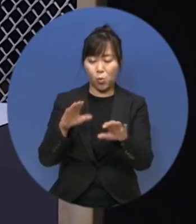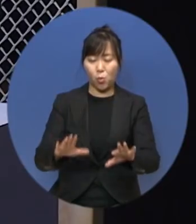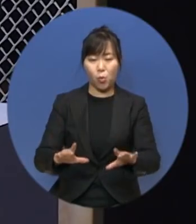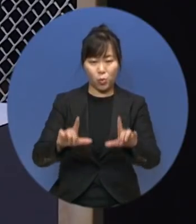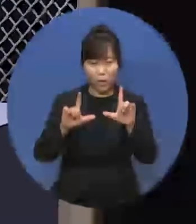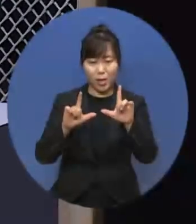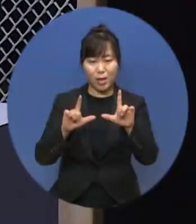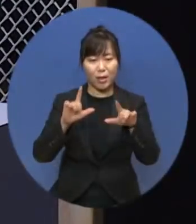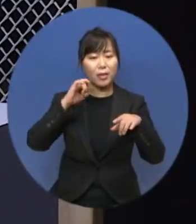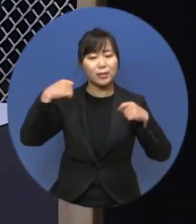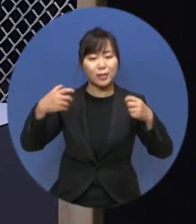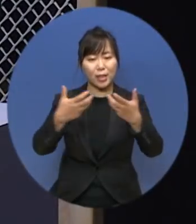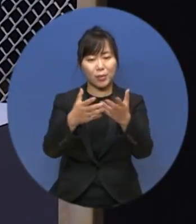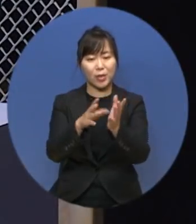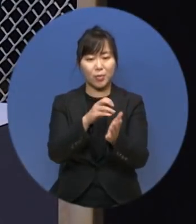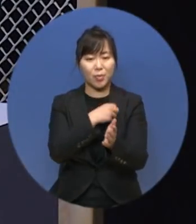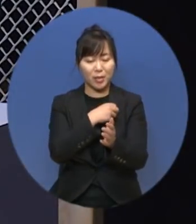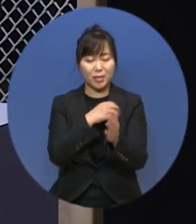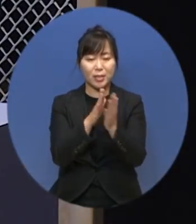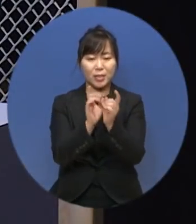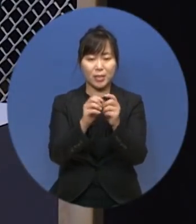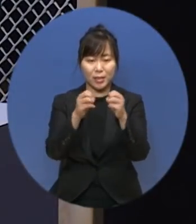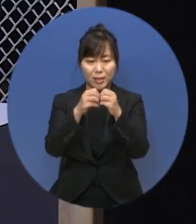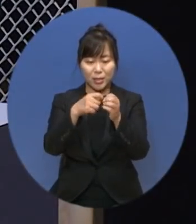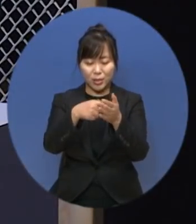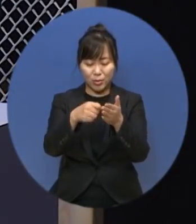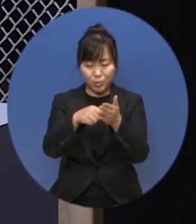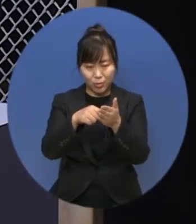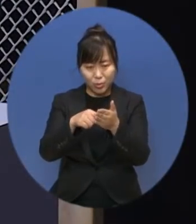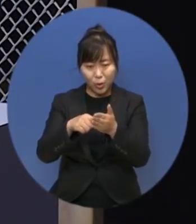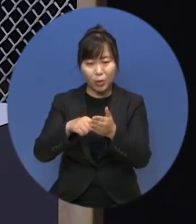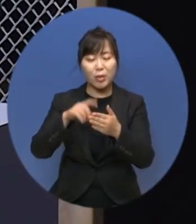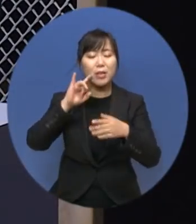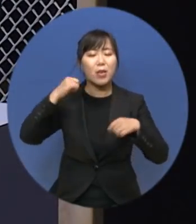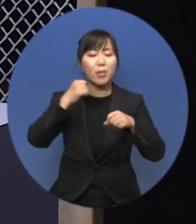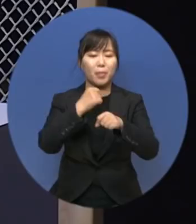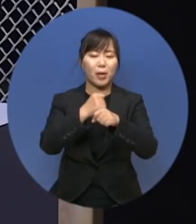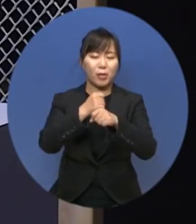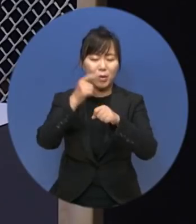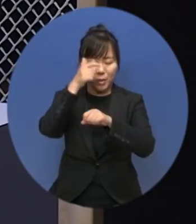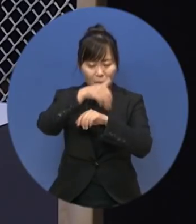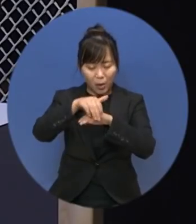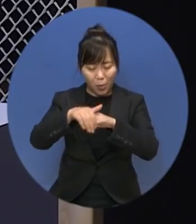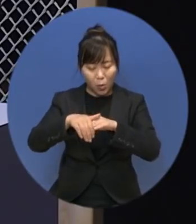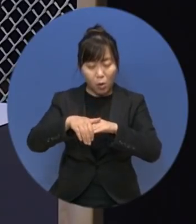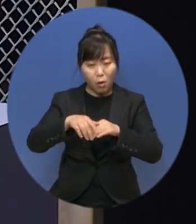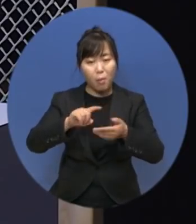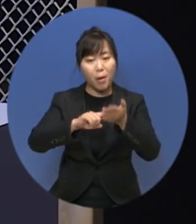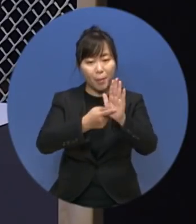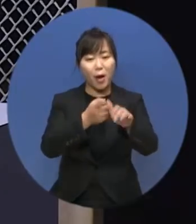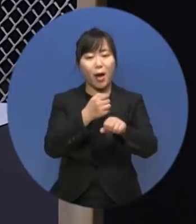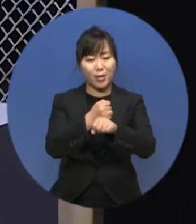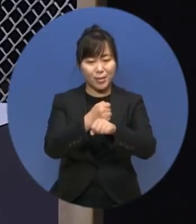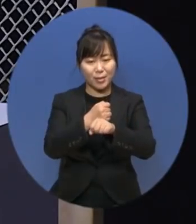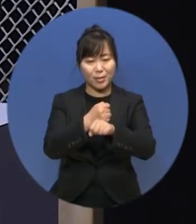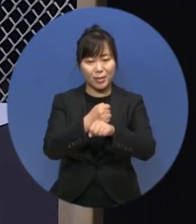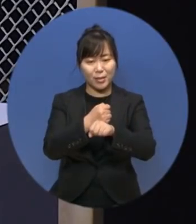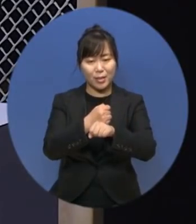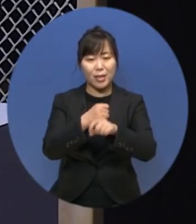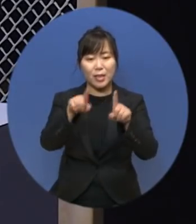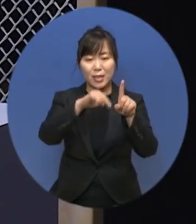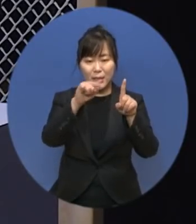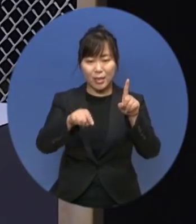이제 극단의 단원들이 직접 글을 쓰고 무대를 만들고 연출하고 출연도 하는 극단 A인의